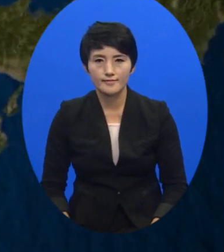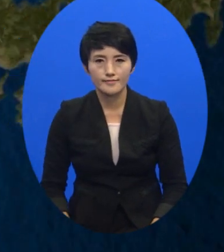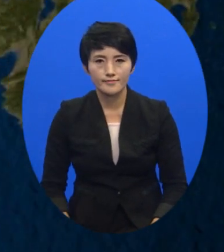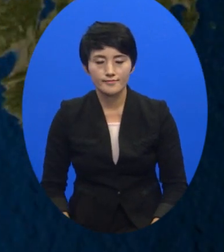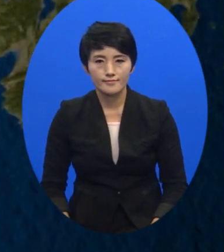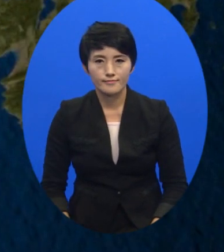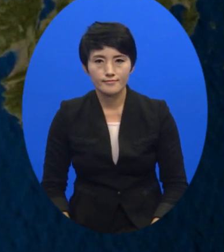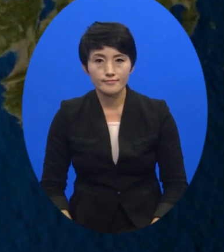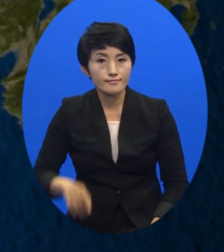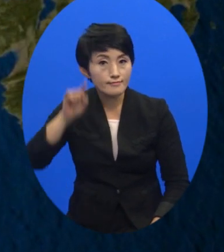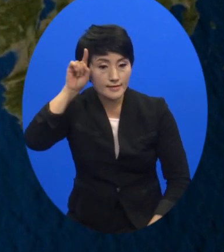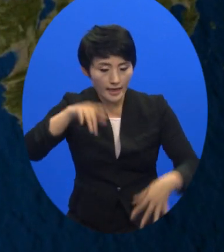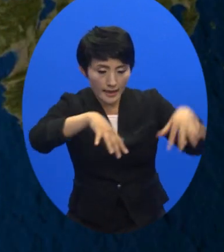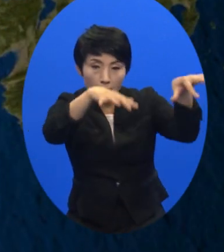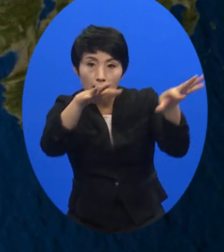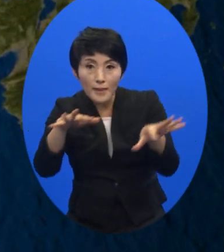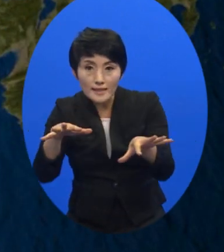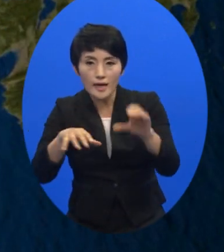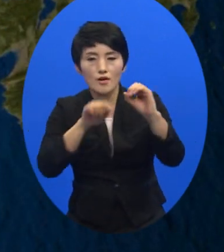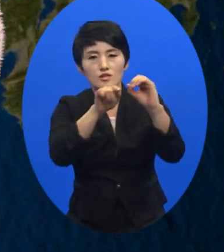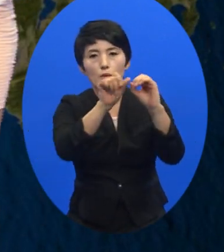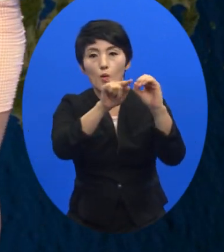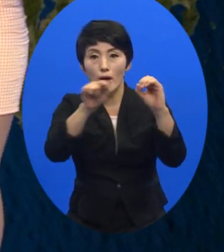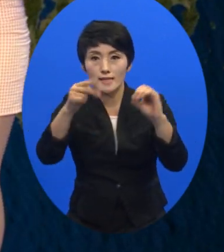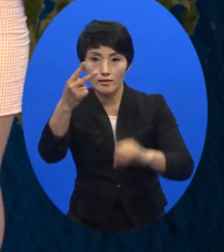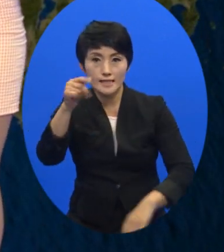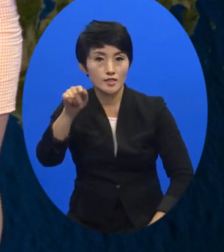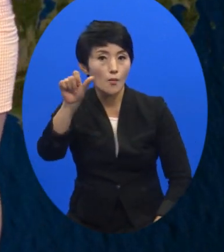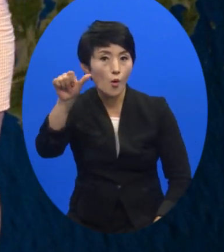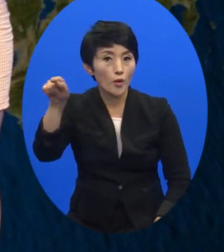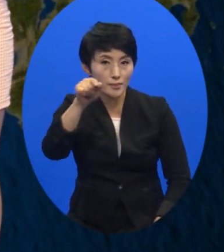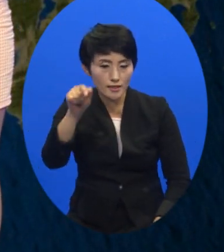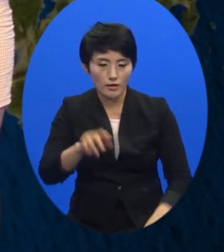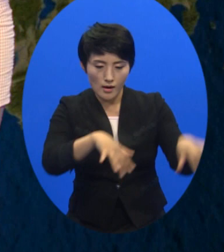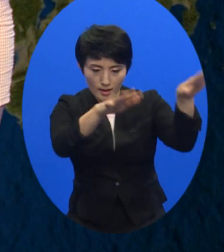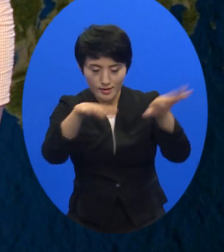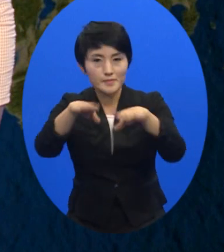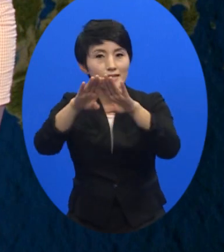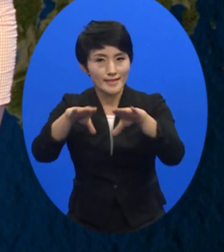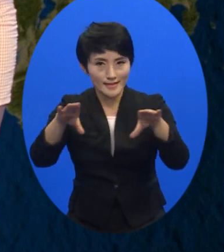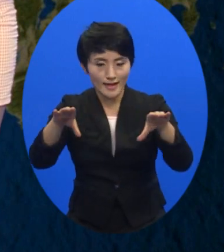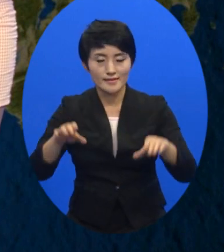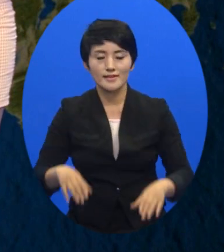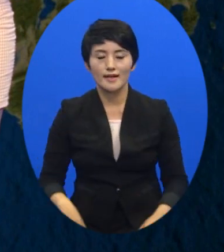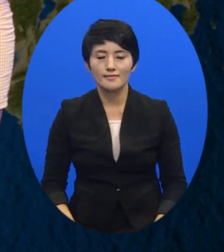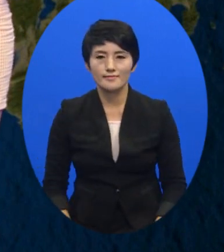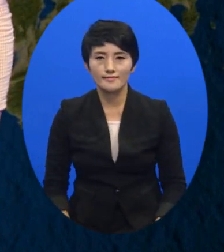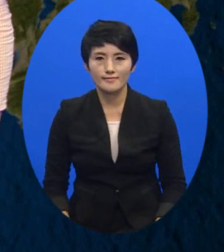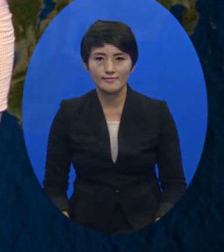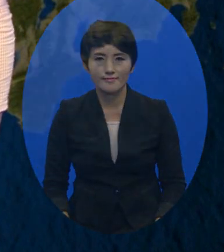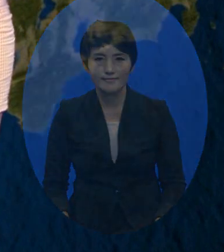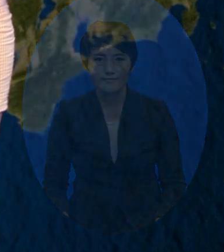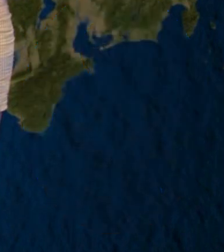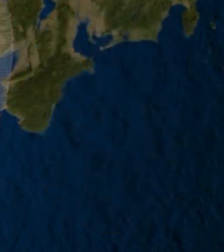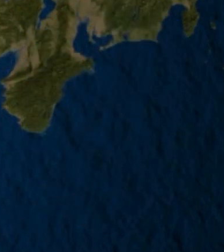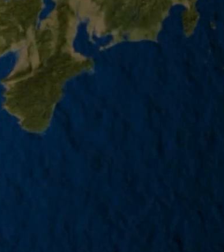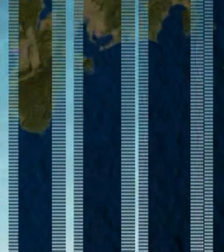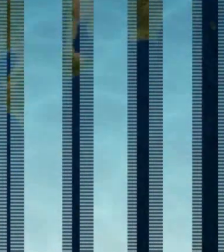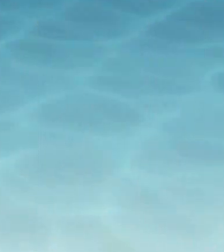보이겠습니다. 내일 바다의 물결은 0.5에서 2.5미터로 일겠습니다. 다음은 모레 날씨입니다.